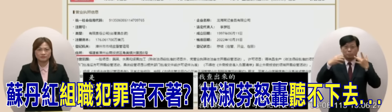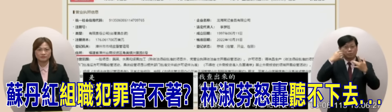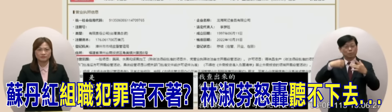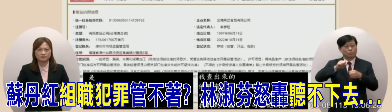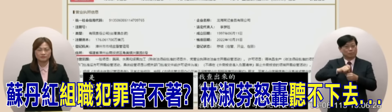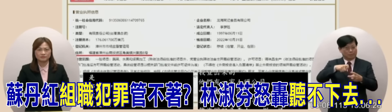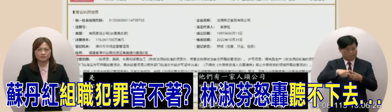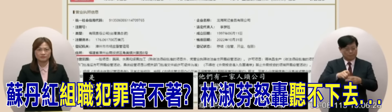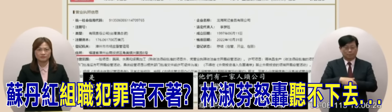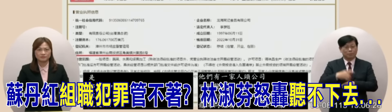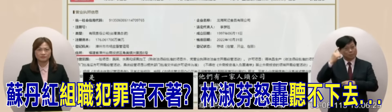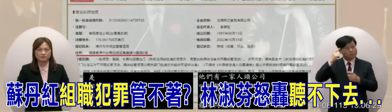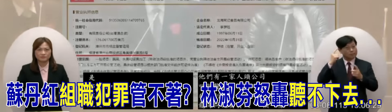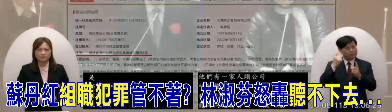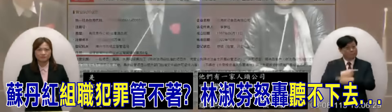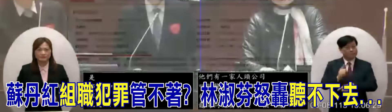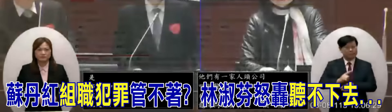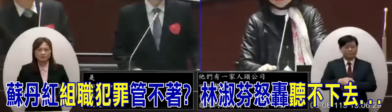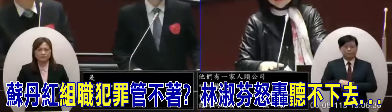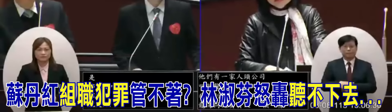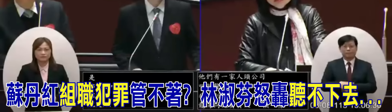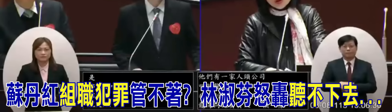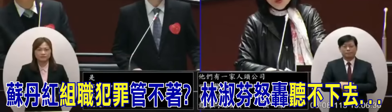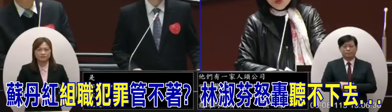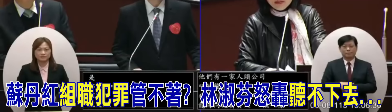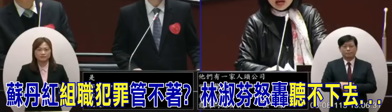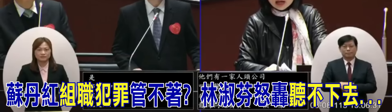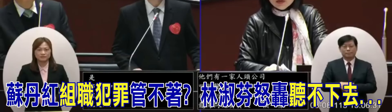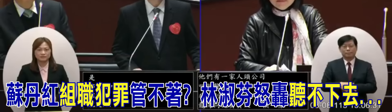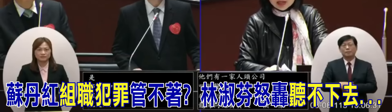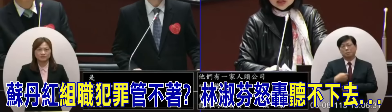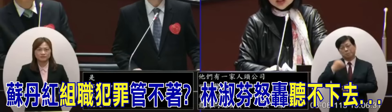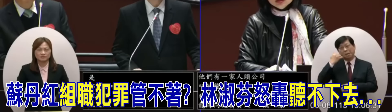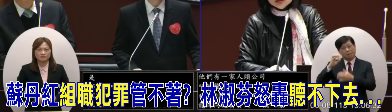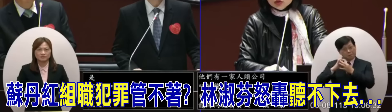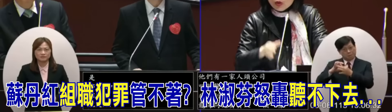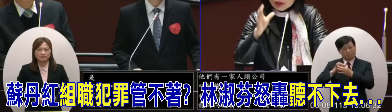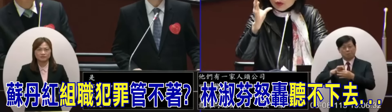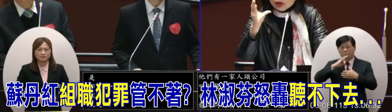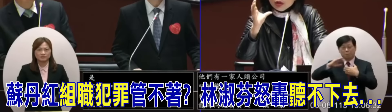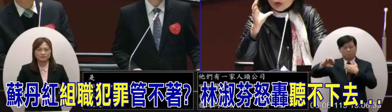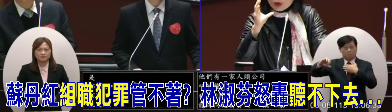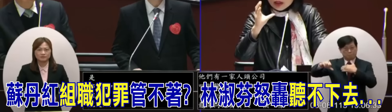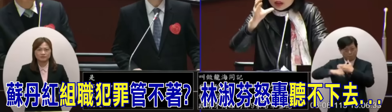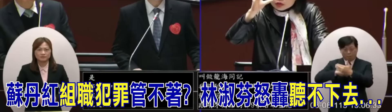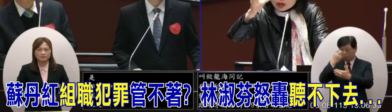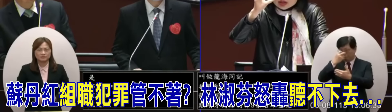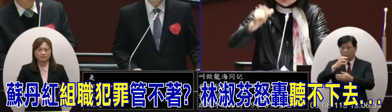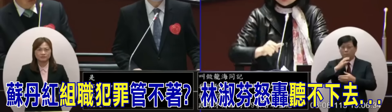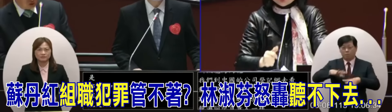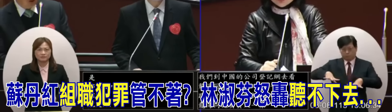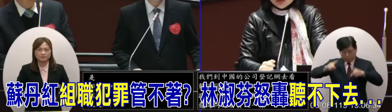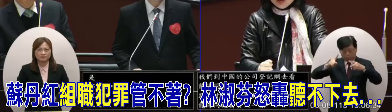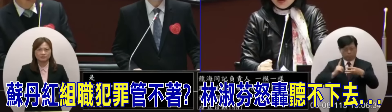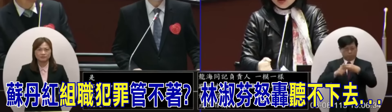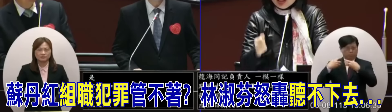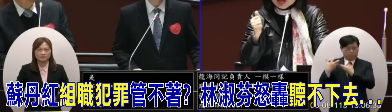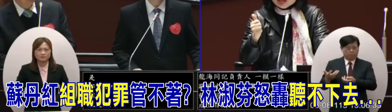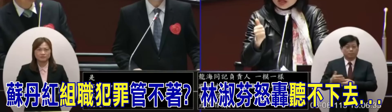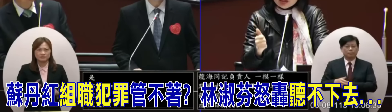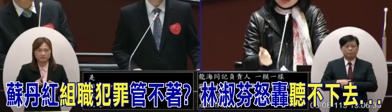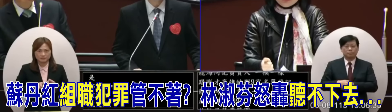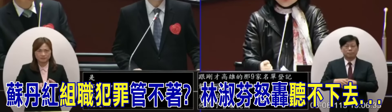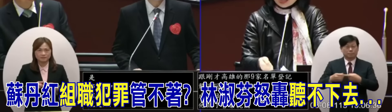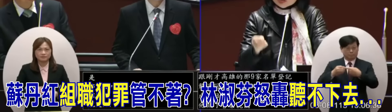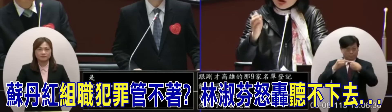工。我的意思是说，我们海关边境是我们源头管理的最核心。 对， 第